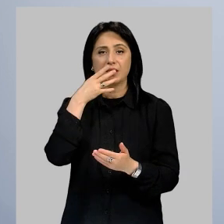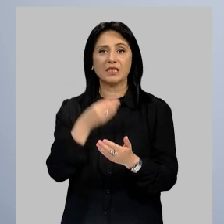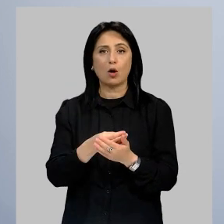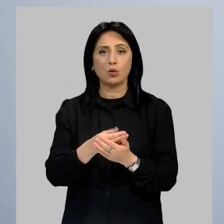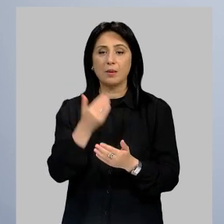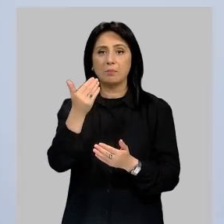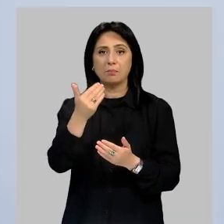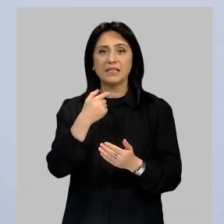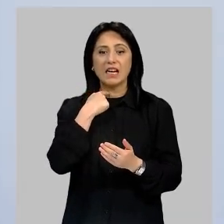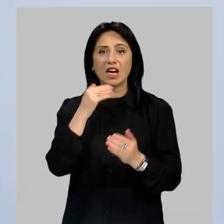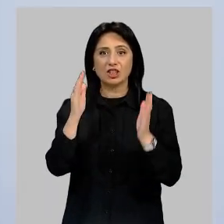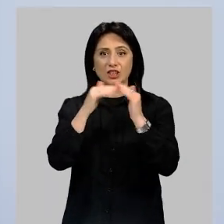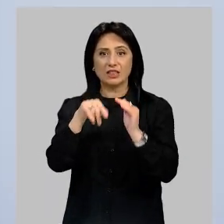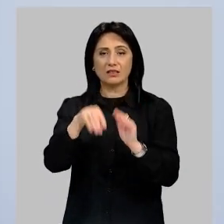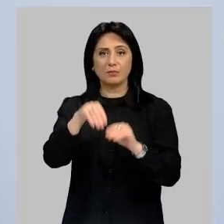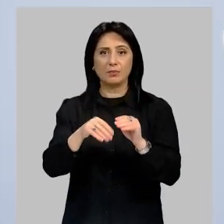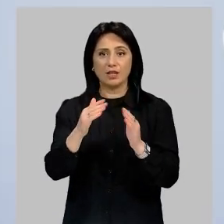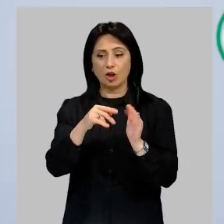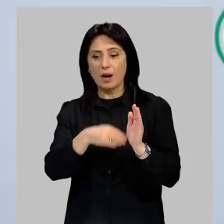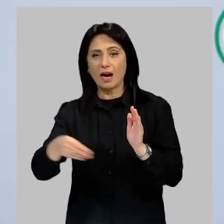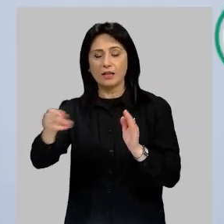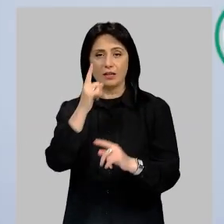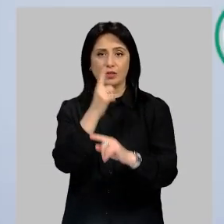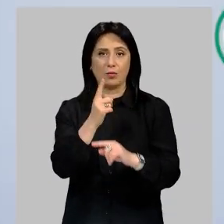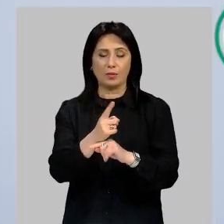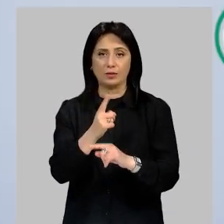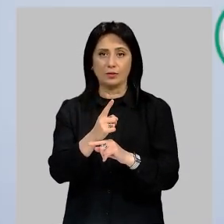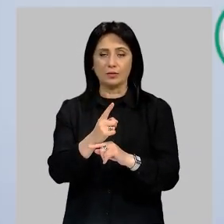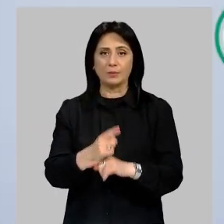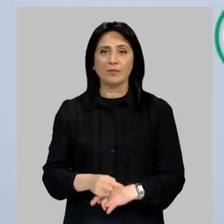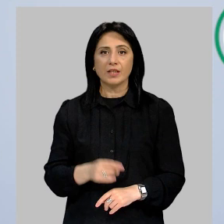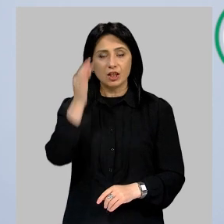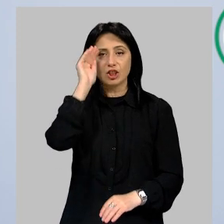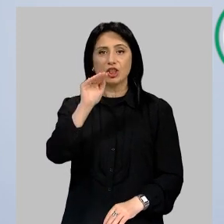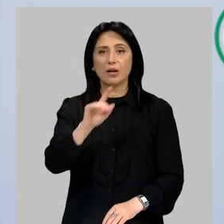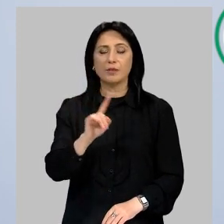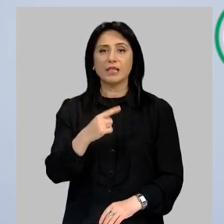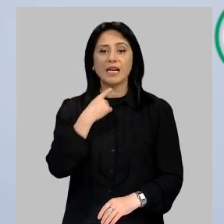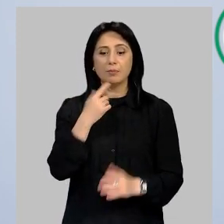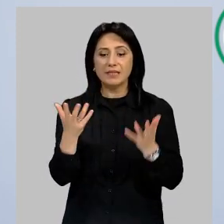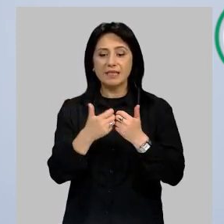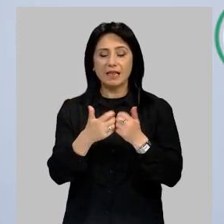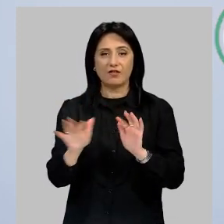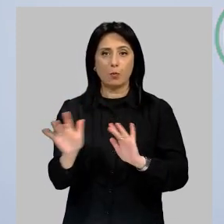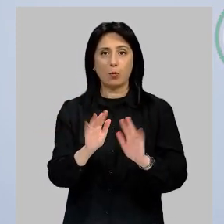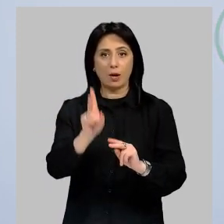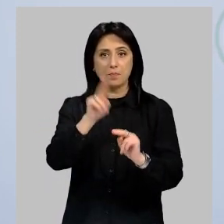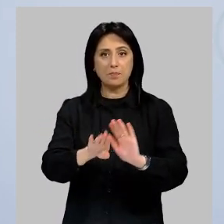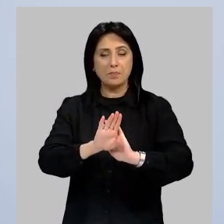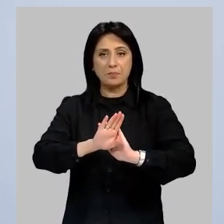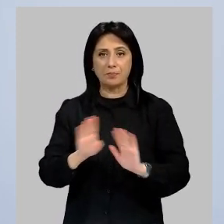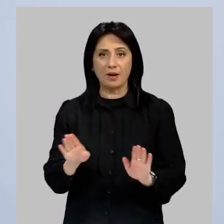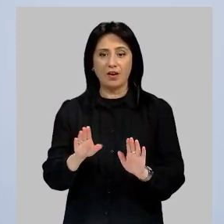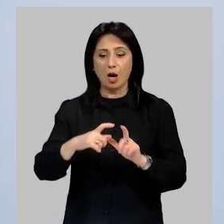შენობიდან გატანა დაუშვებელია. Შეგახსენებთ, რომ ხმის დათვლის პროცესის დასრულების შემდეგ ბიულეტენები